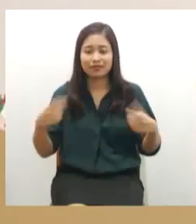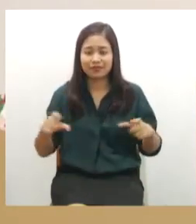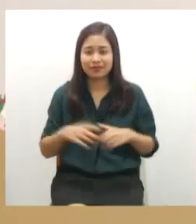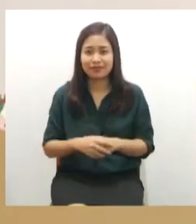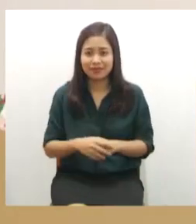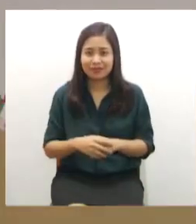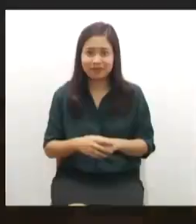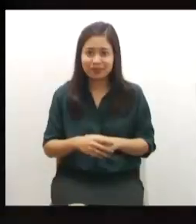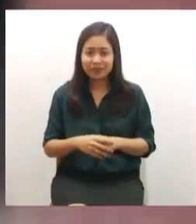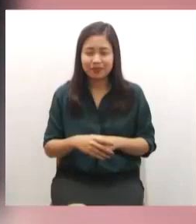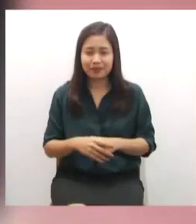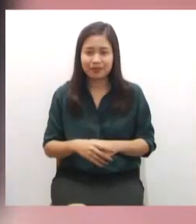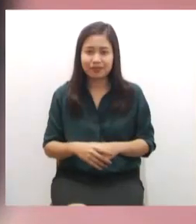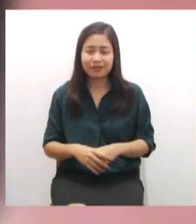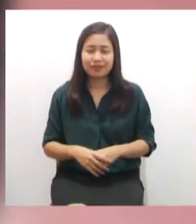ะ